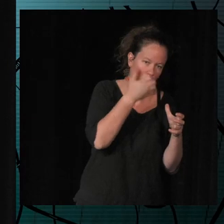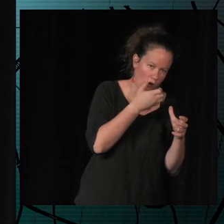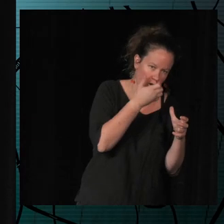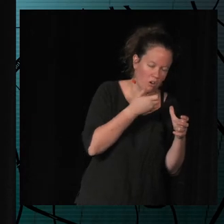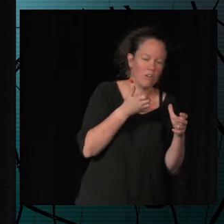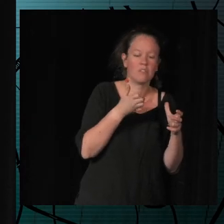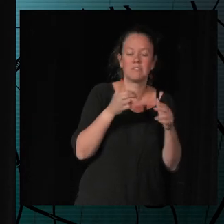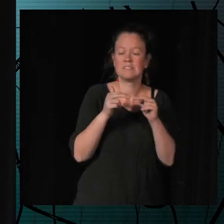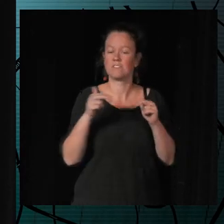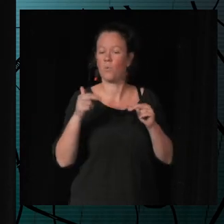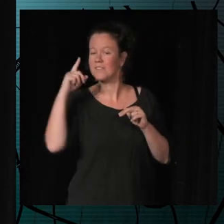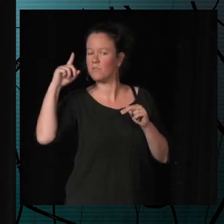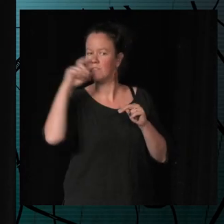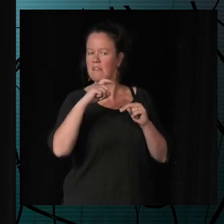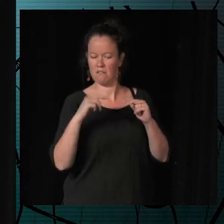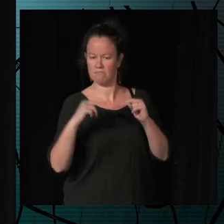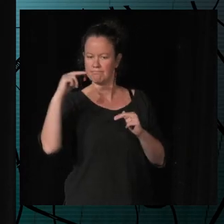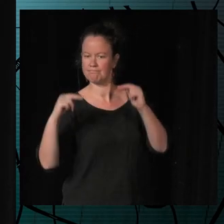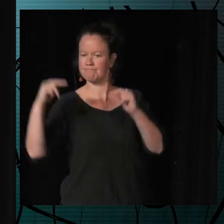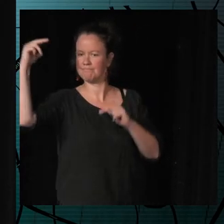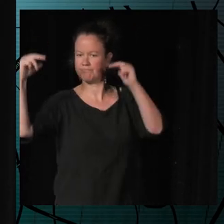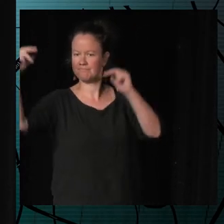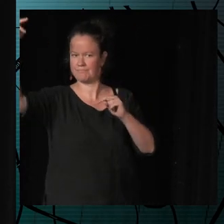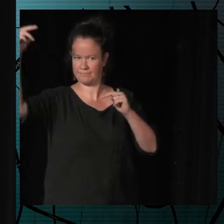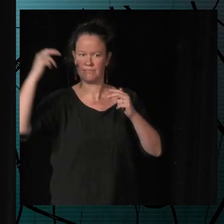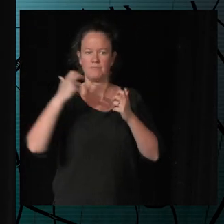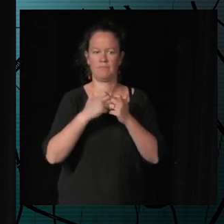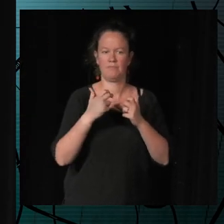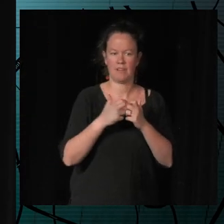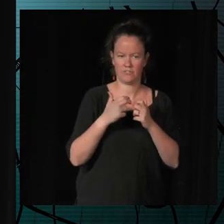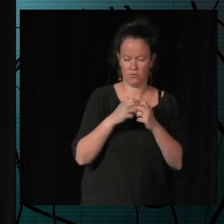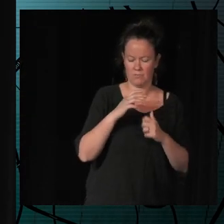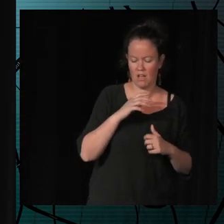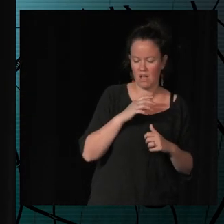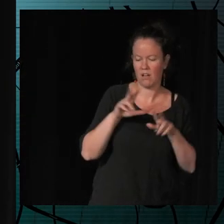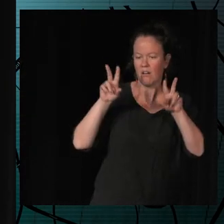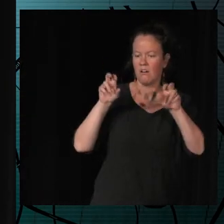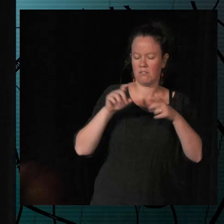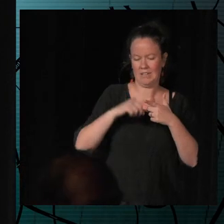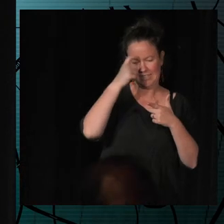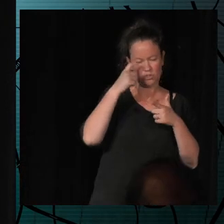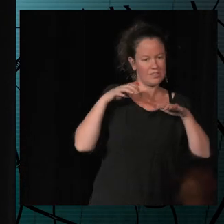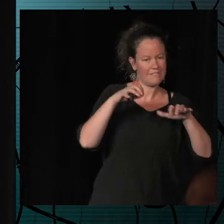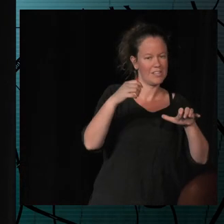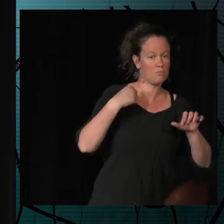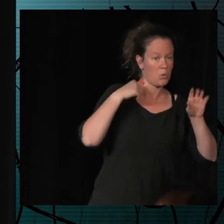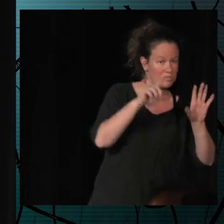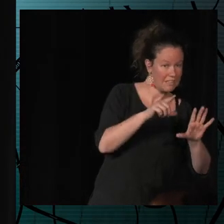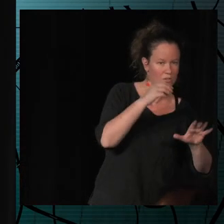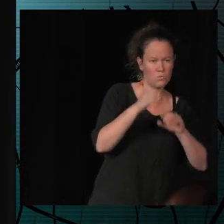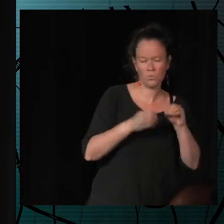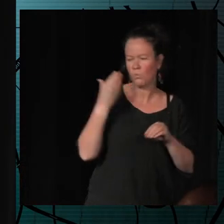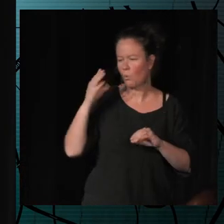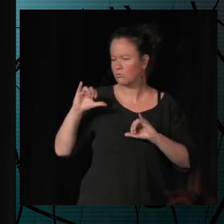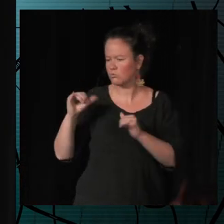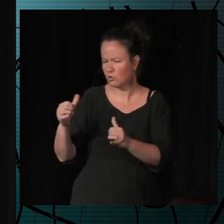témoignage personnel par exemple dans certains jeux on va y venir après mais dans amnesia d' descent ou dans Resident Evil 7 voilà j'ai eu beaucoup de stress par